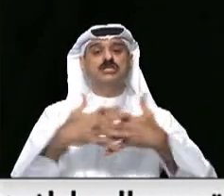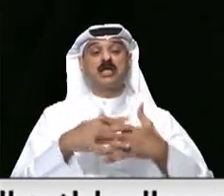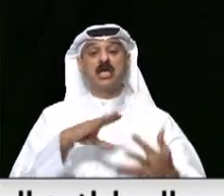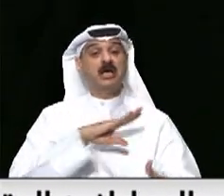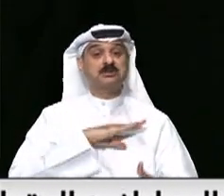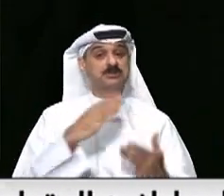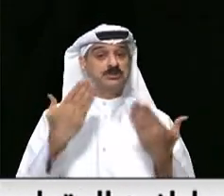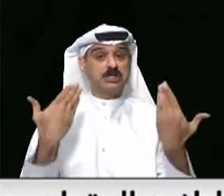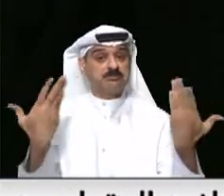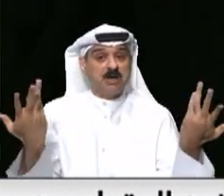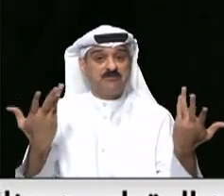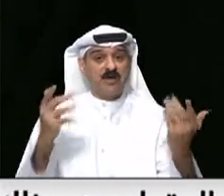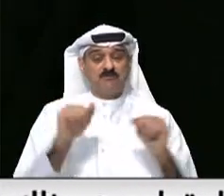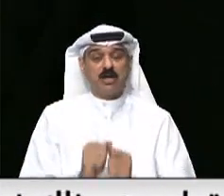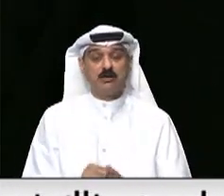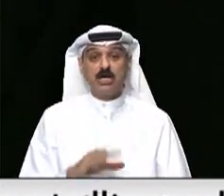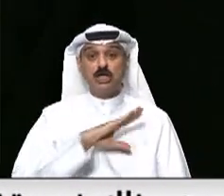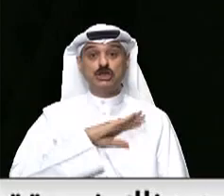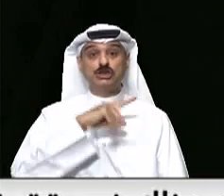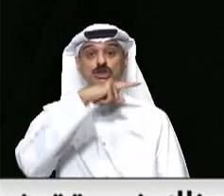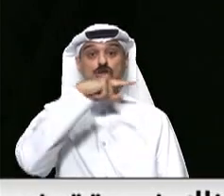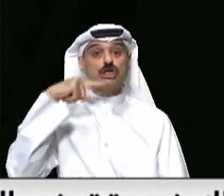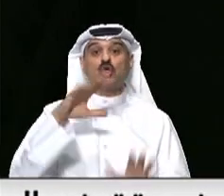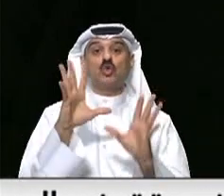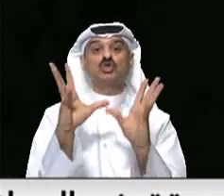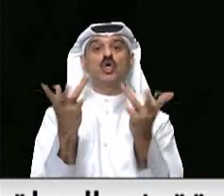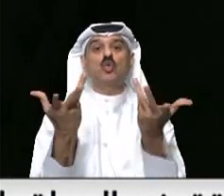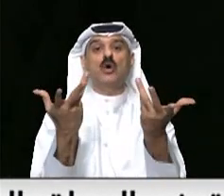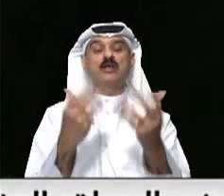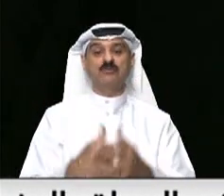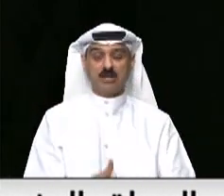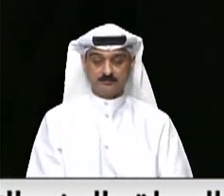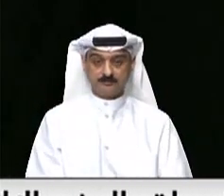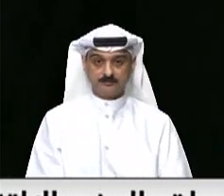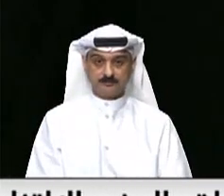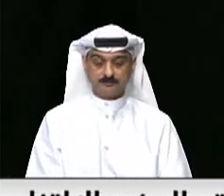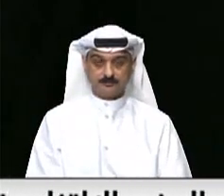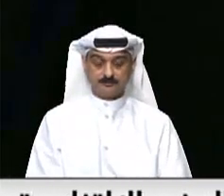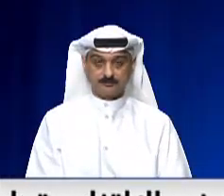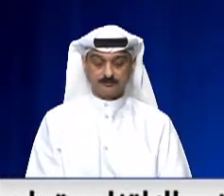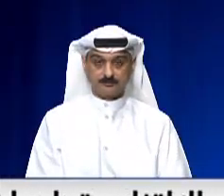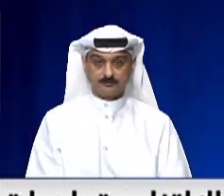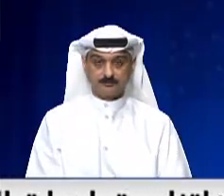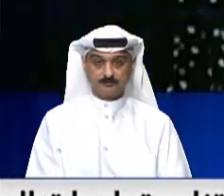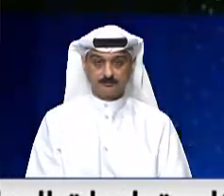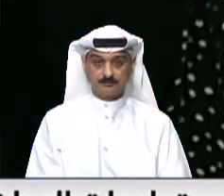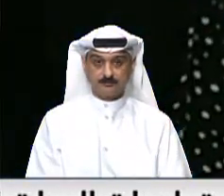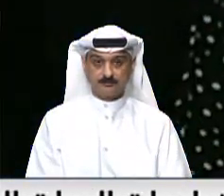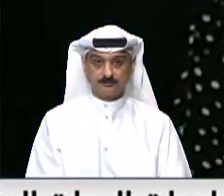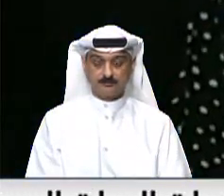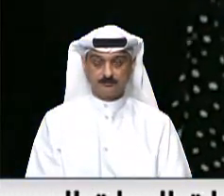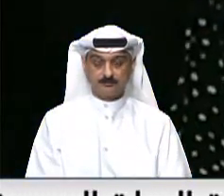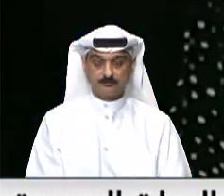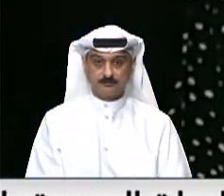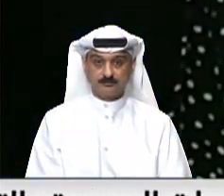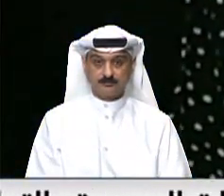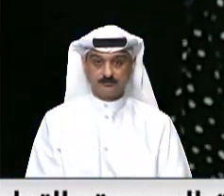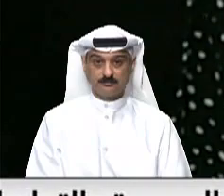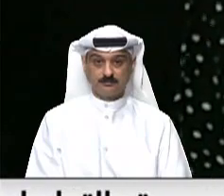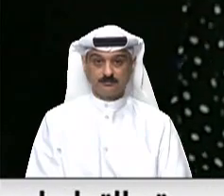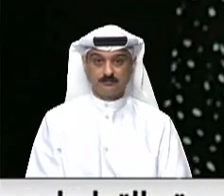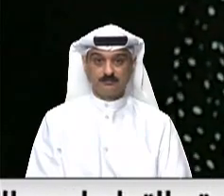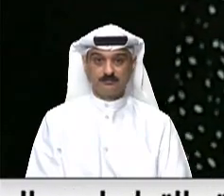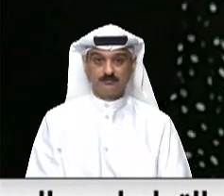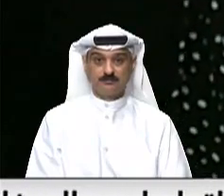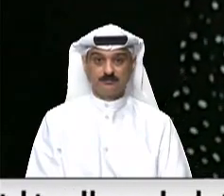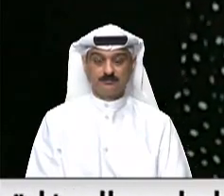هو حال الجيش الروسي إن كان موجودا أصلا الآن في أوكرانيا؟ لو سمحت لي، بالنسبة إلى هو